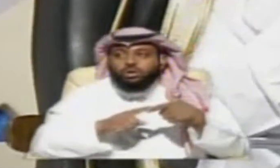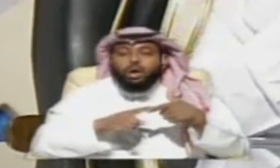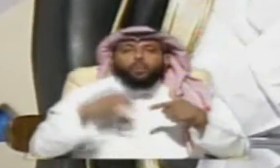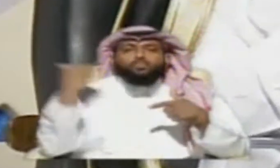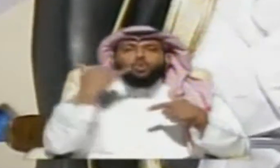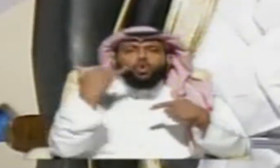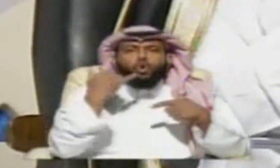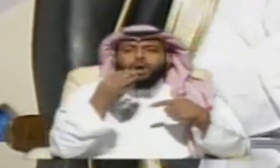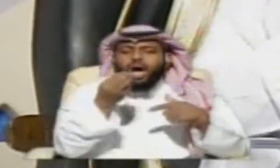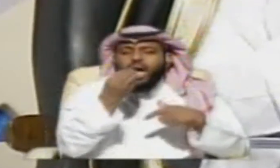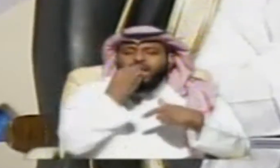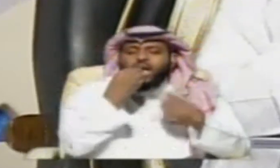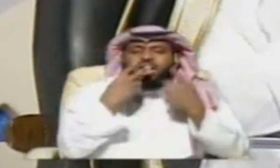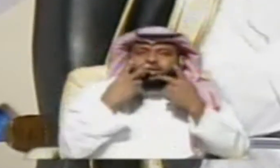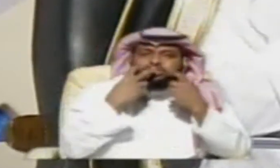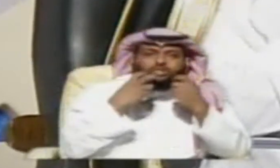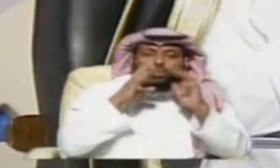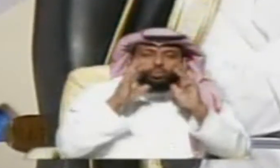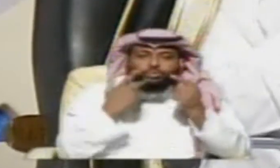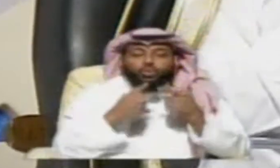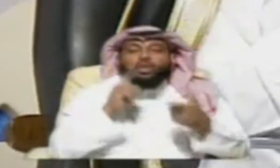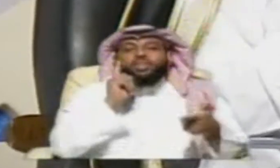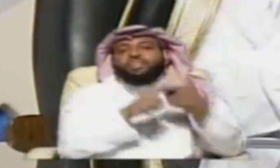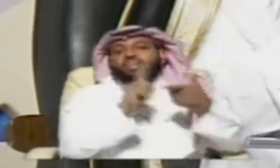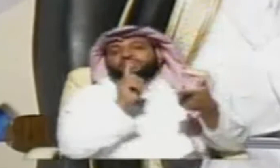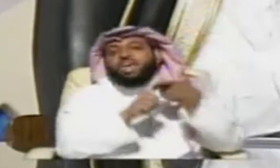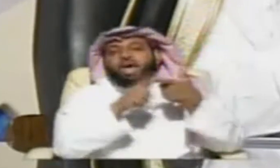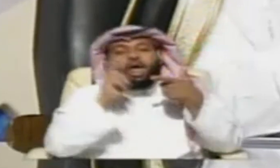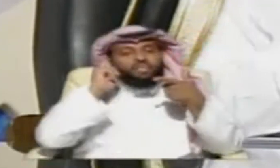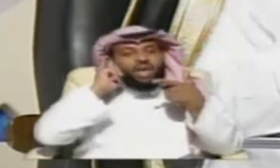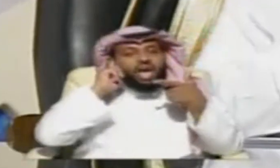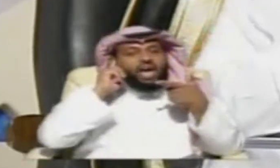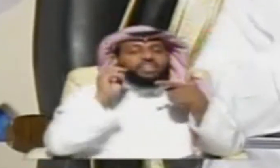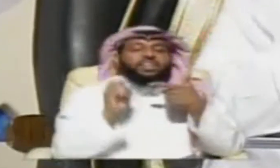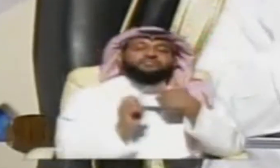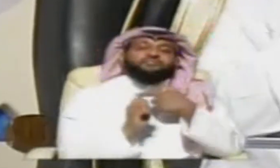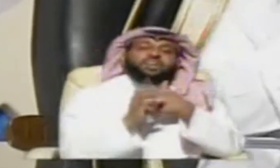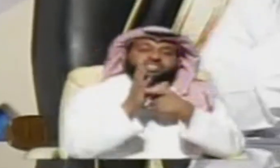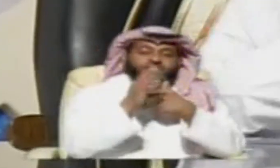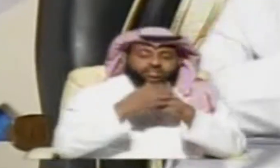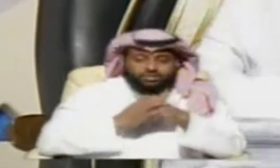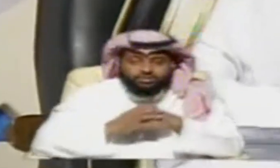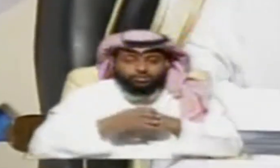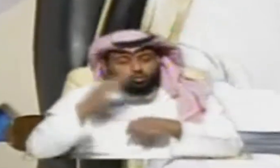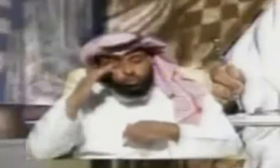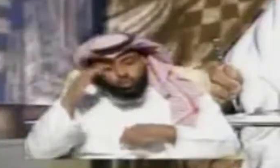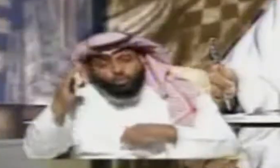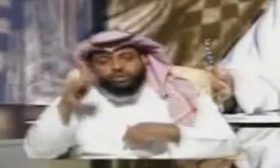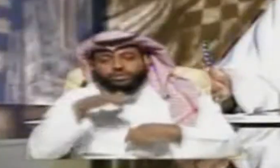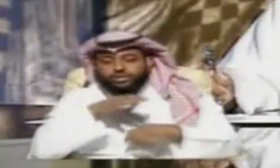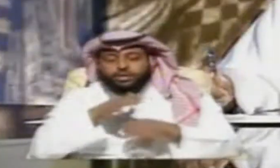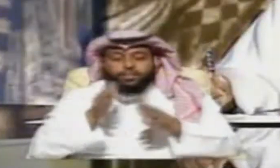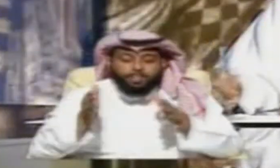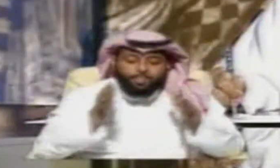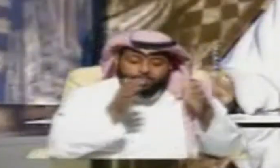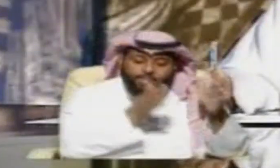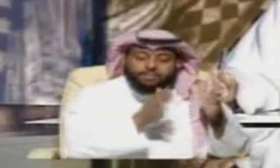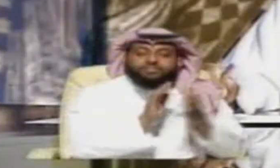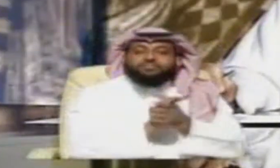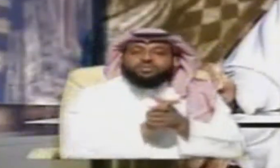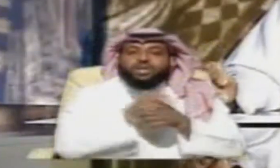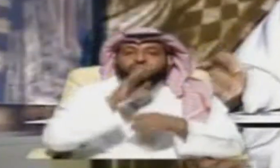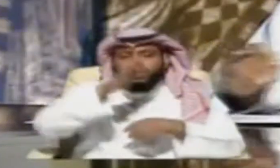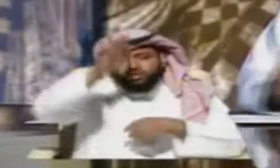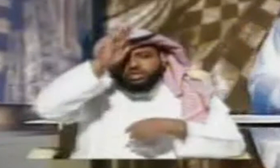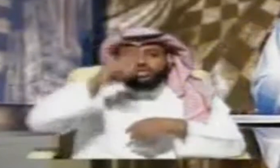مقترن بطلوع الفجر الثاني الذي تباح فيه صلاة الفجر. بارك الله فيكم فضيلة الشيخ. النظام